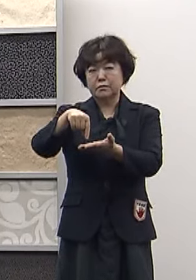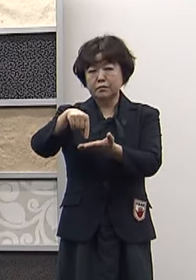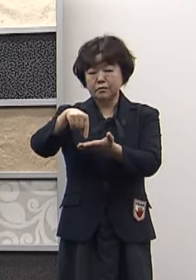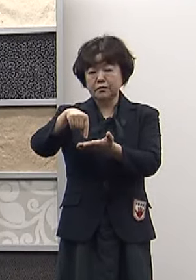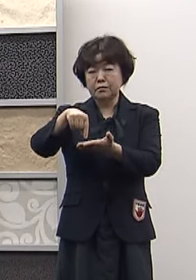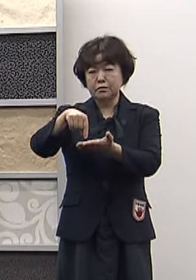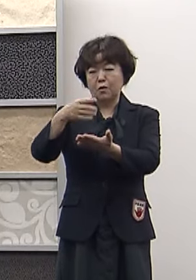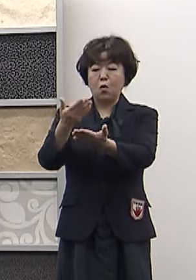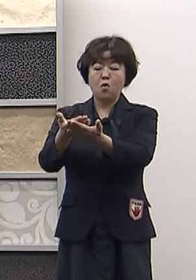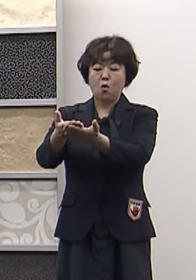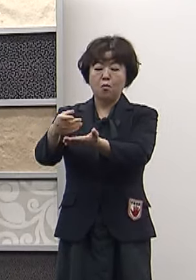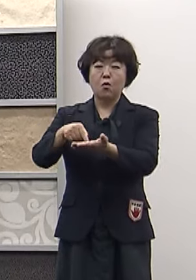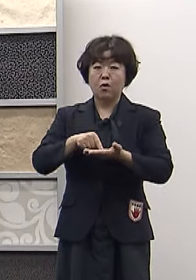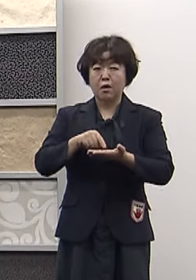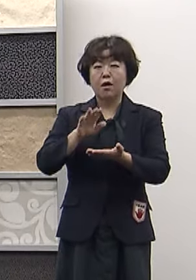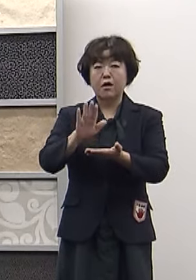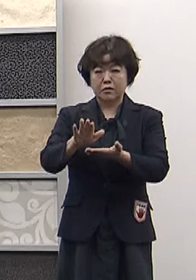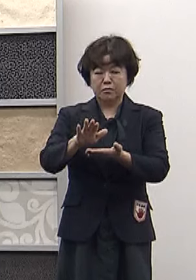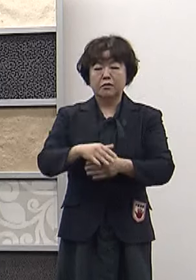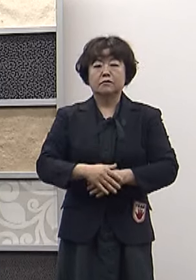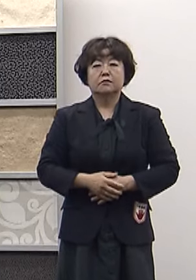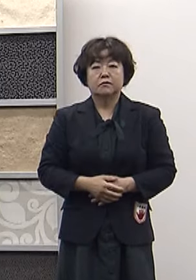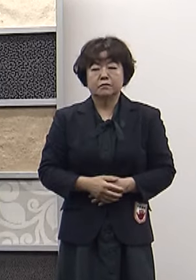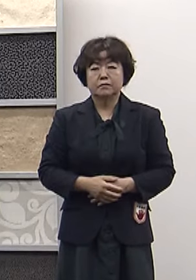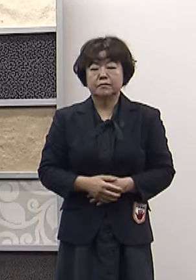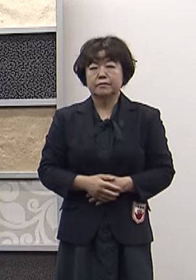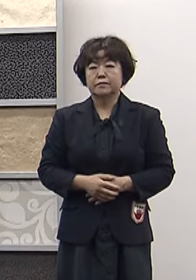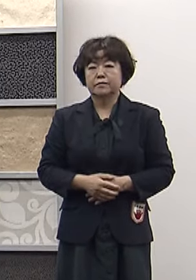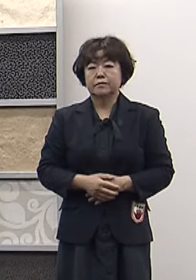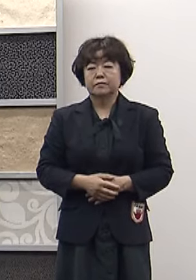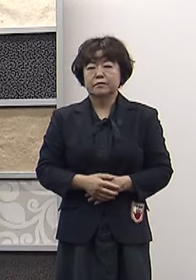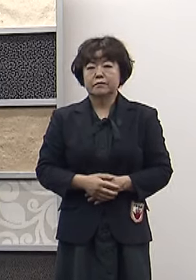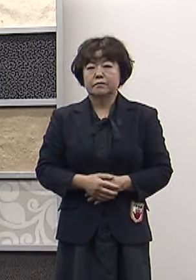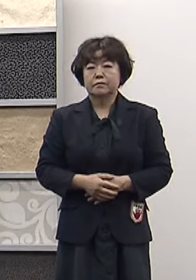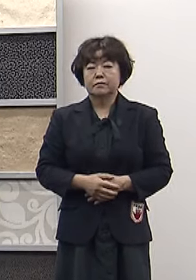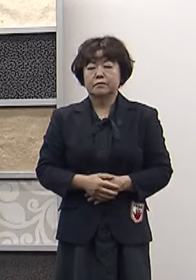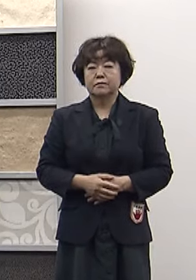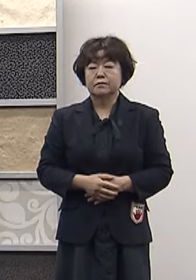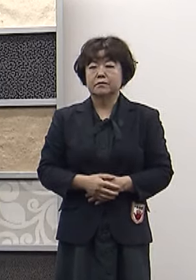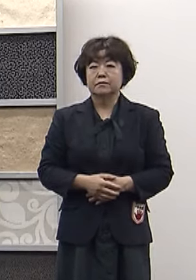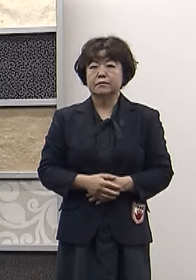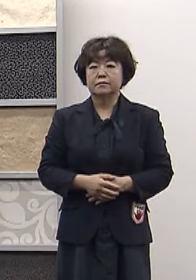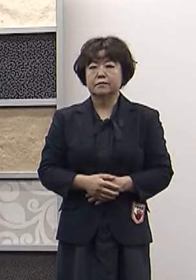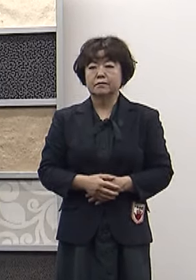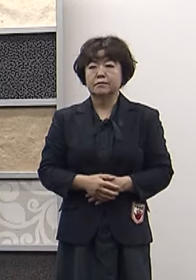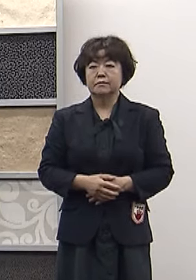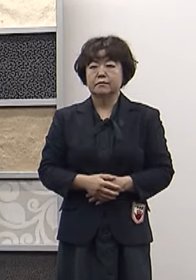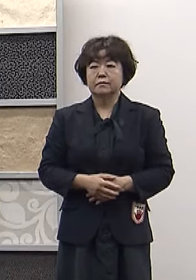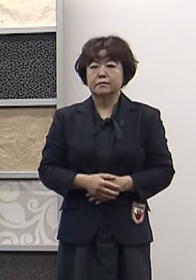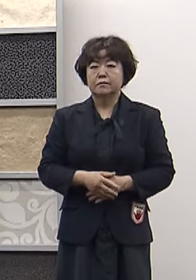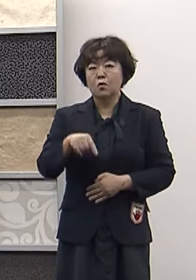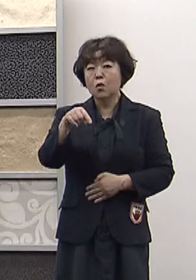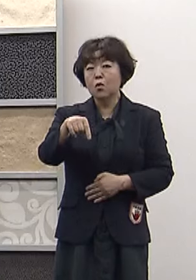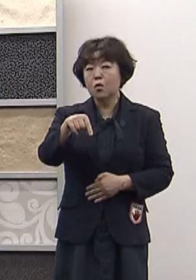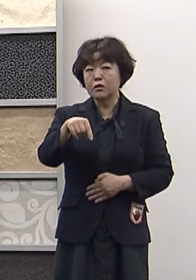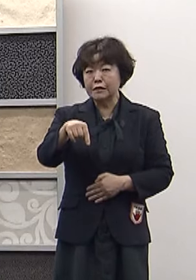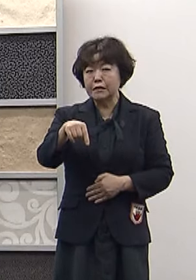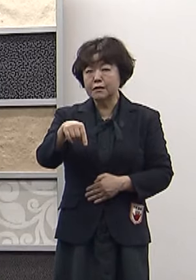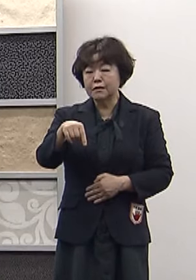設の要望がございます。まあ、合わせてそこに、まあ、なんて言うでしょう、高付加価値な